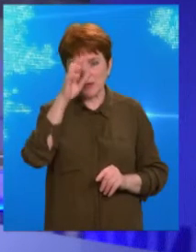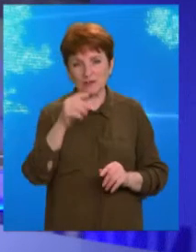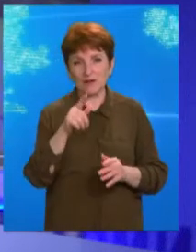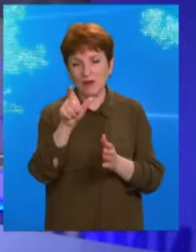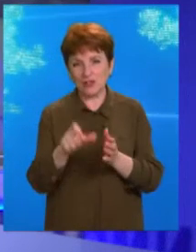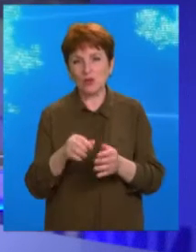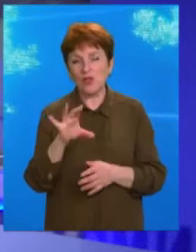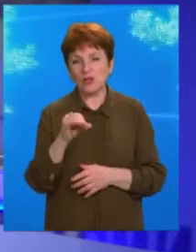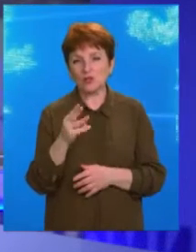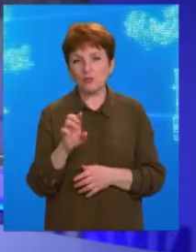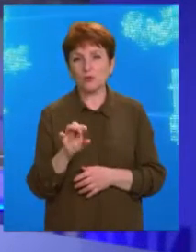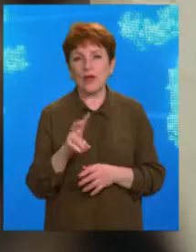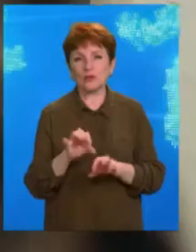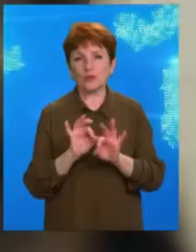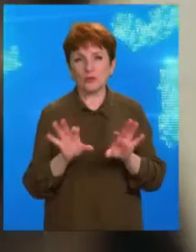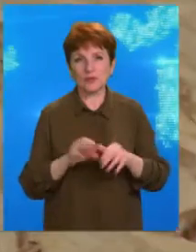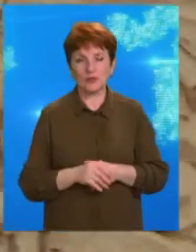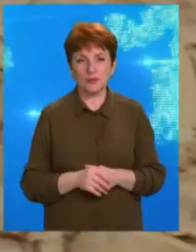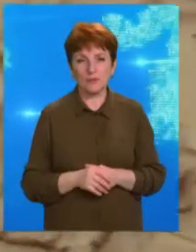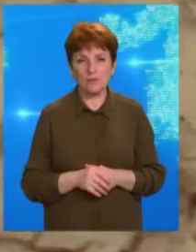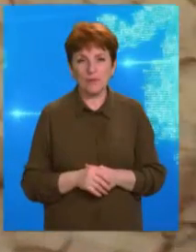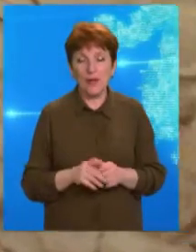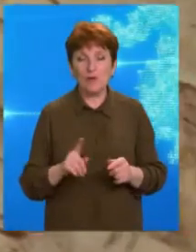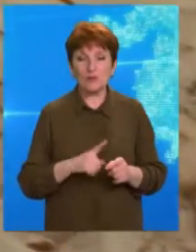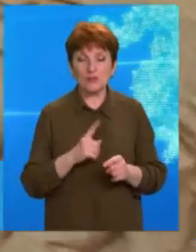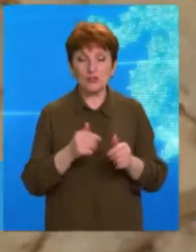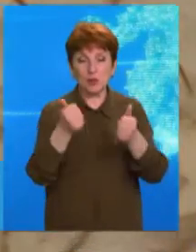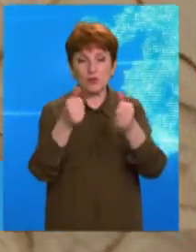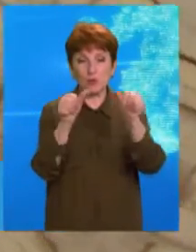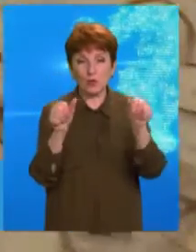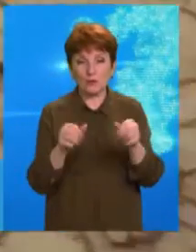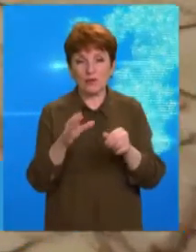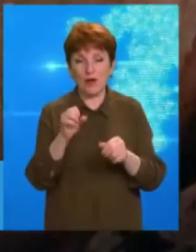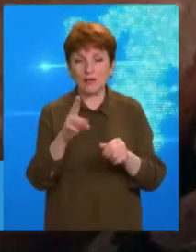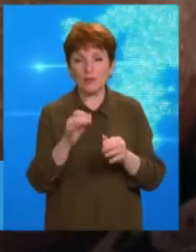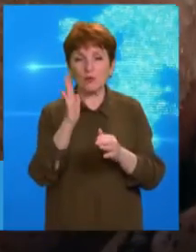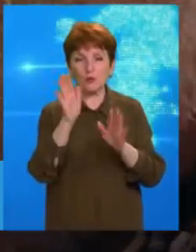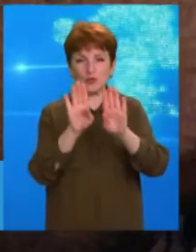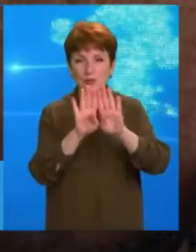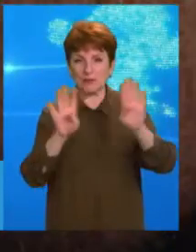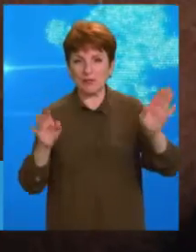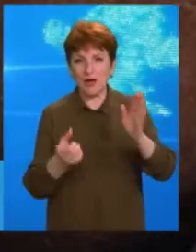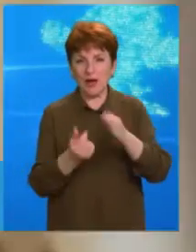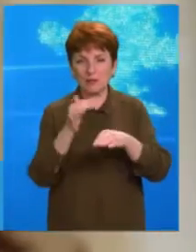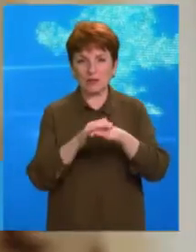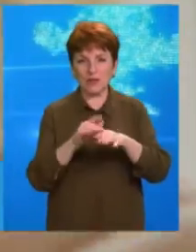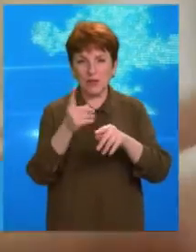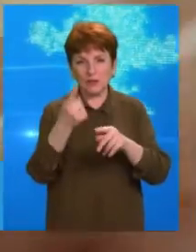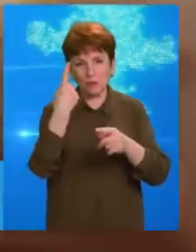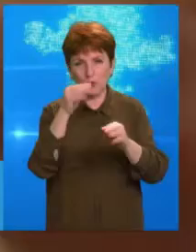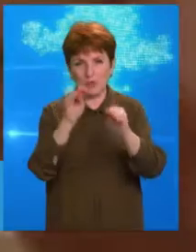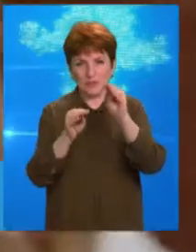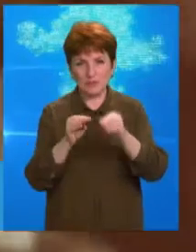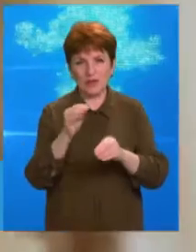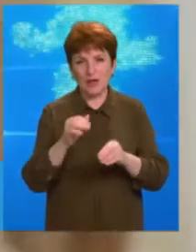Артур Ишпулатов продолжит. В мастерской скульптора Игоря Акимова будущий барельеф обретает форму. Его композиция от